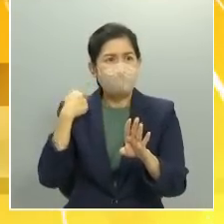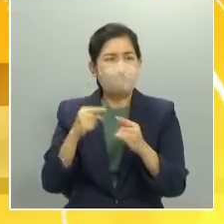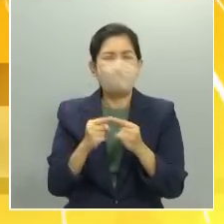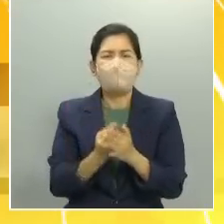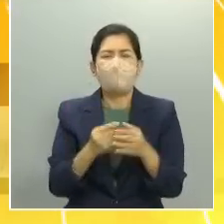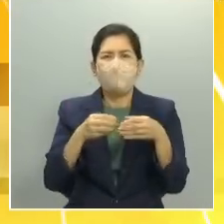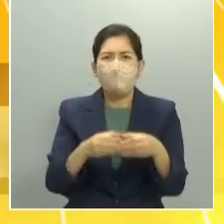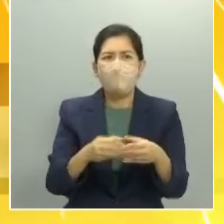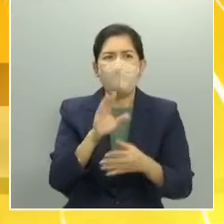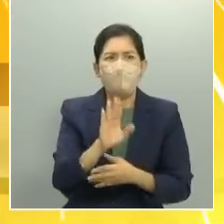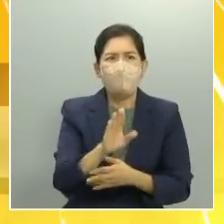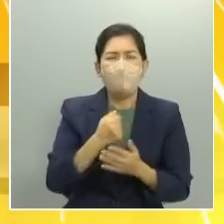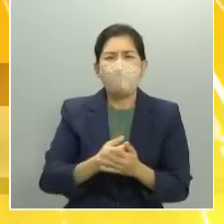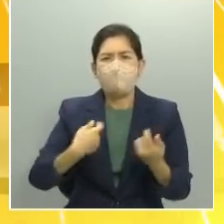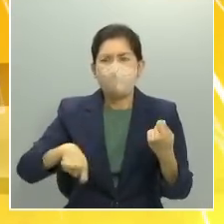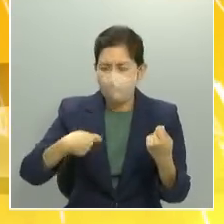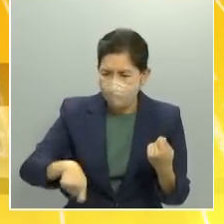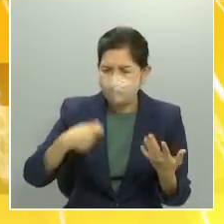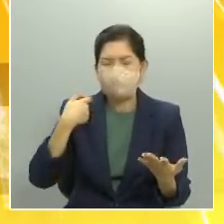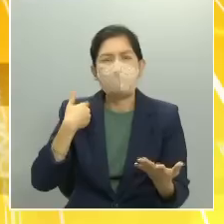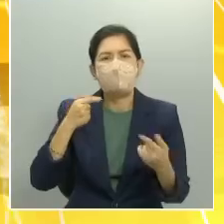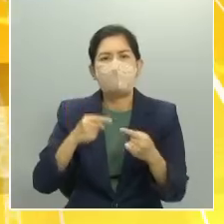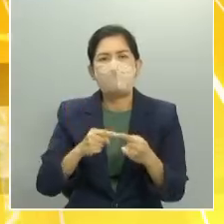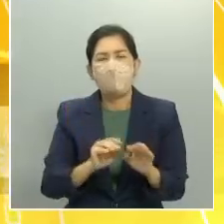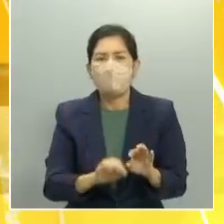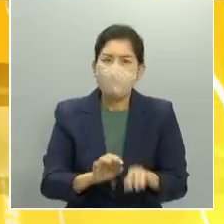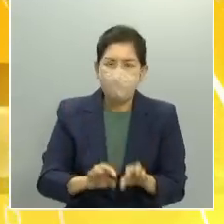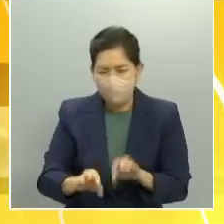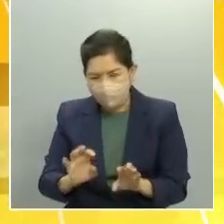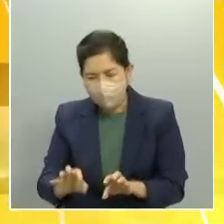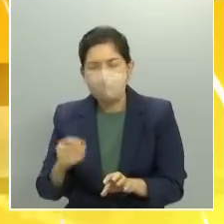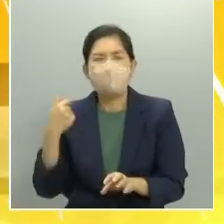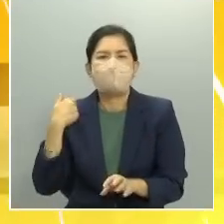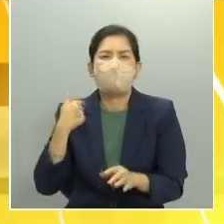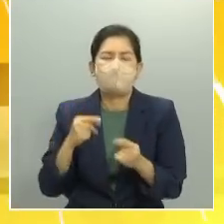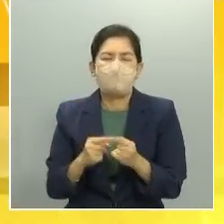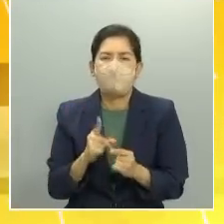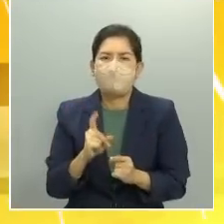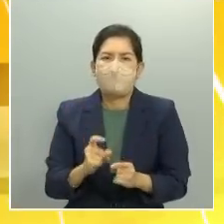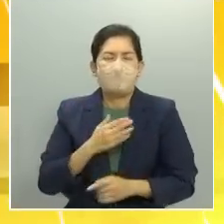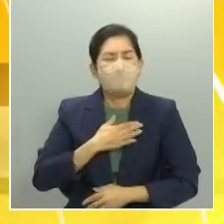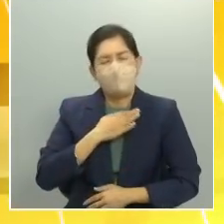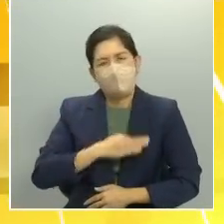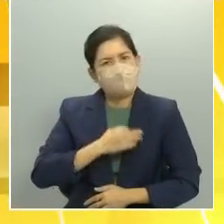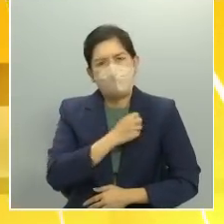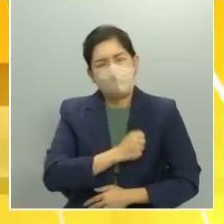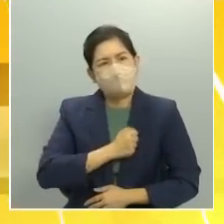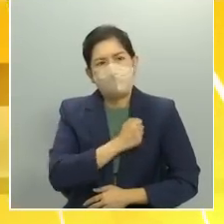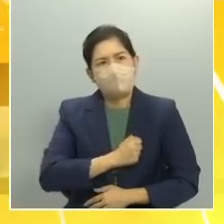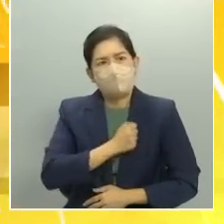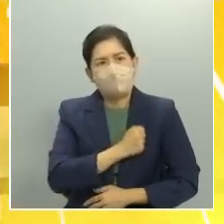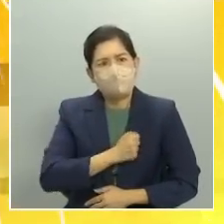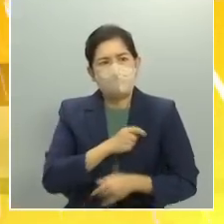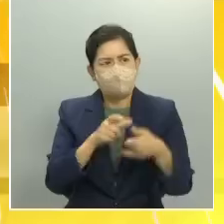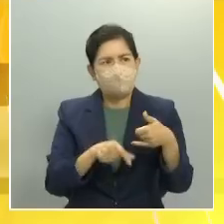ทั้งพี่อิ่มแล้วก็พี่วินเลยค่ะพี่วินก็เป็นมือคีย์บอร์ดที่เข้าไปเล่นครั้งแรกเหมือนกันตอนเหนือต้องขอแสดงความเสียใจเนาะกับพี่อิ่มแล้วก็พี่วินนะที่ไป